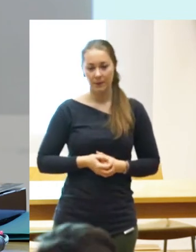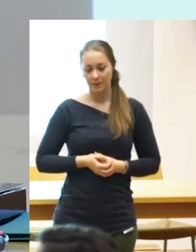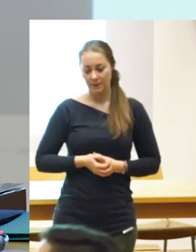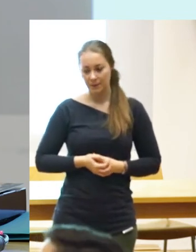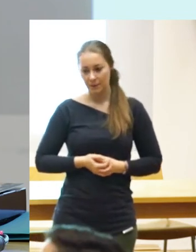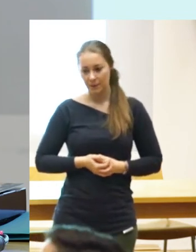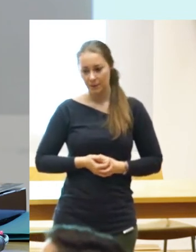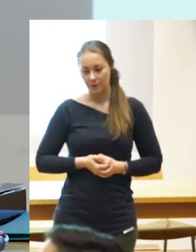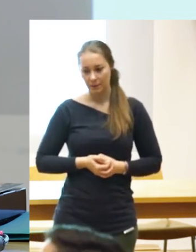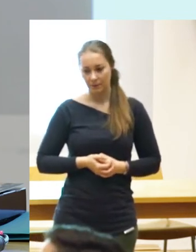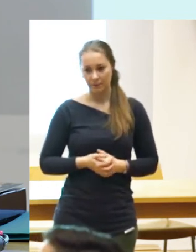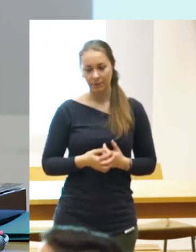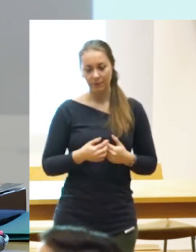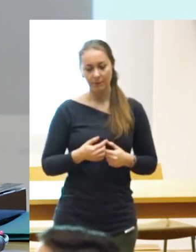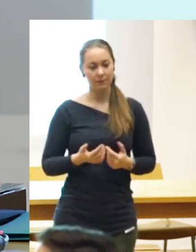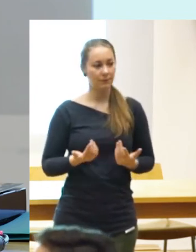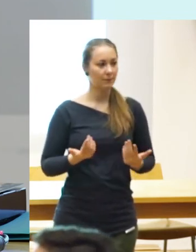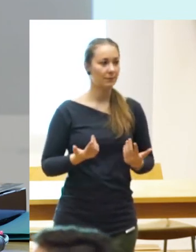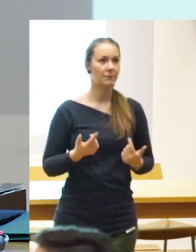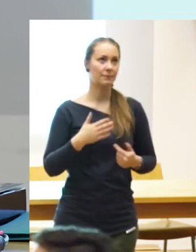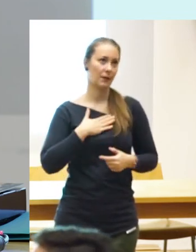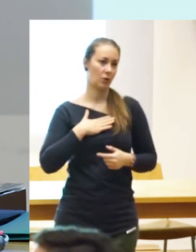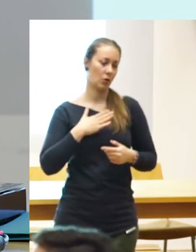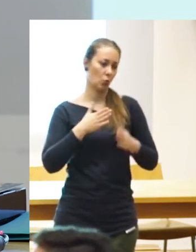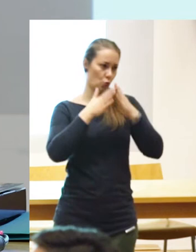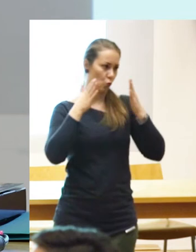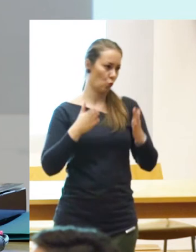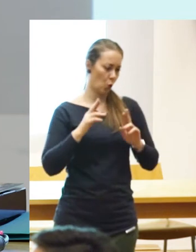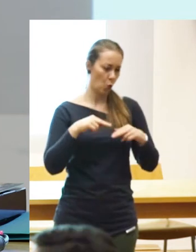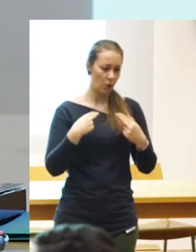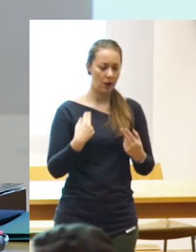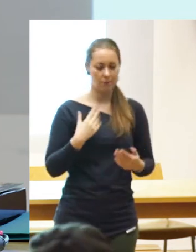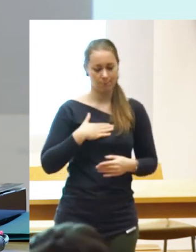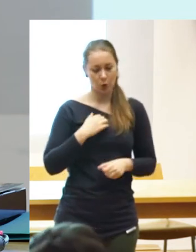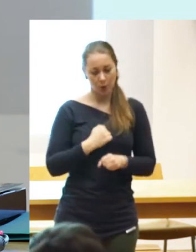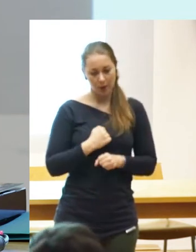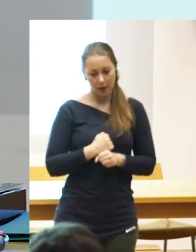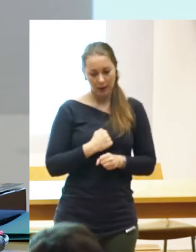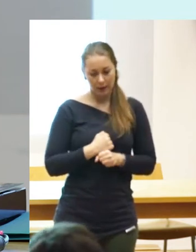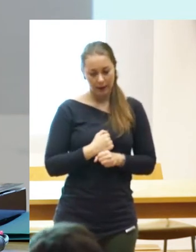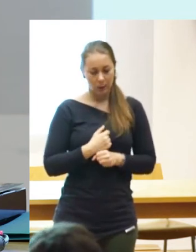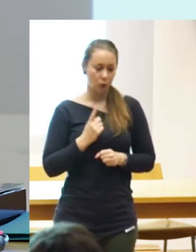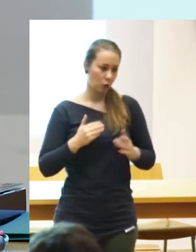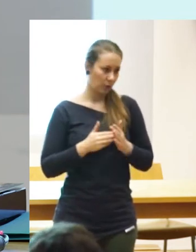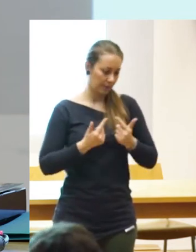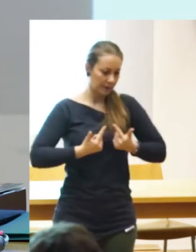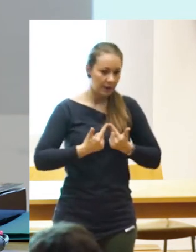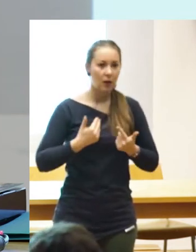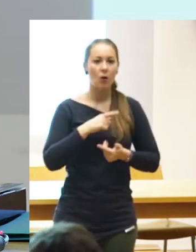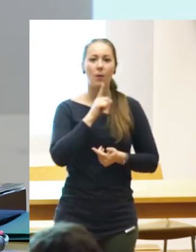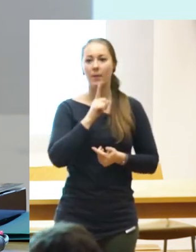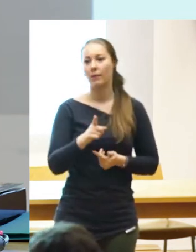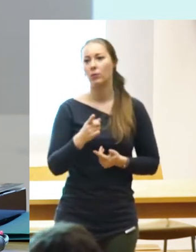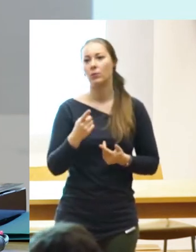Tu práci vlastně Domu umění z té pozice instituce, jednak si myslím, je třeba uvést, že instituce u nás